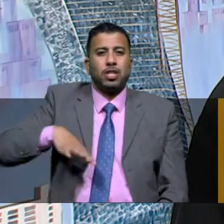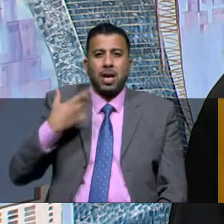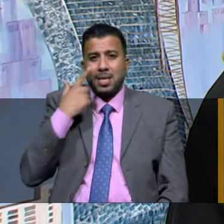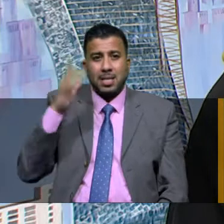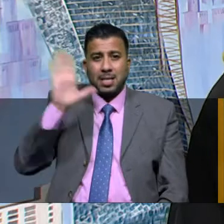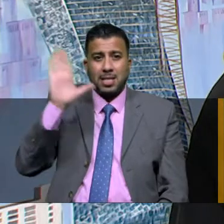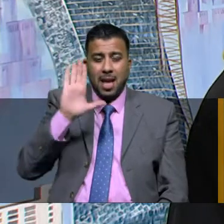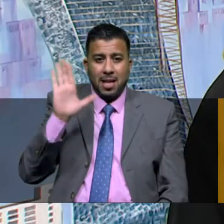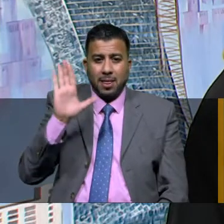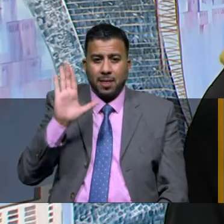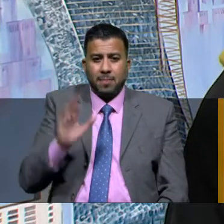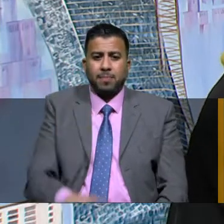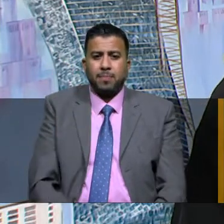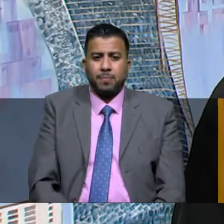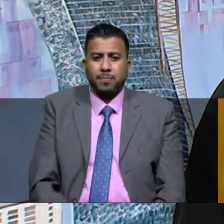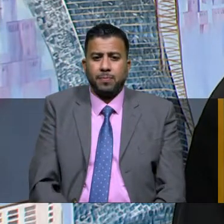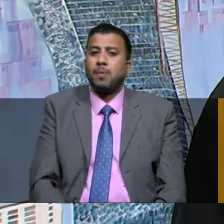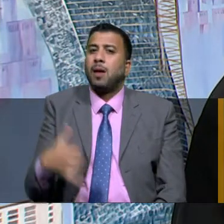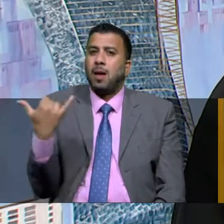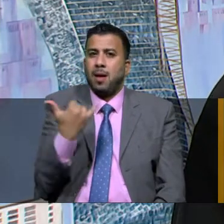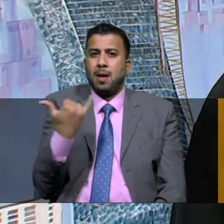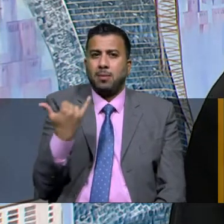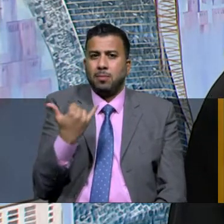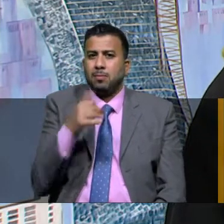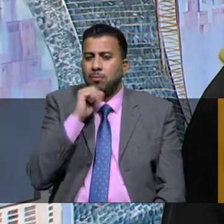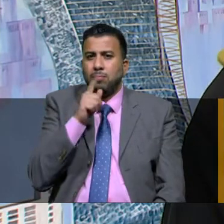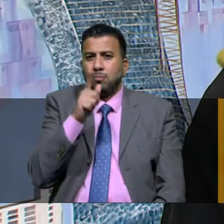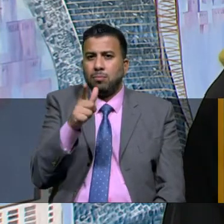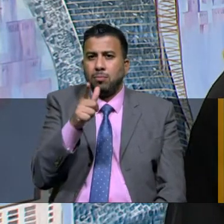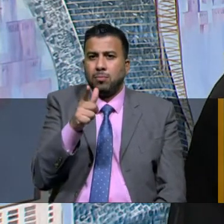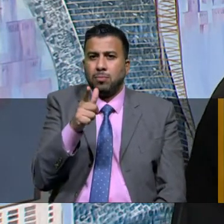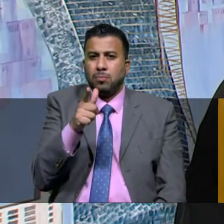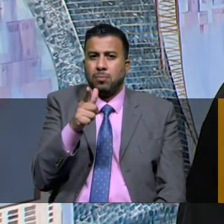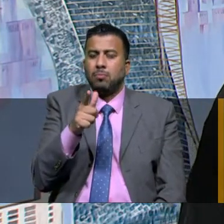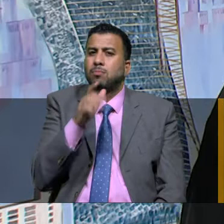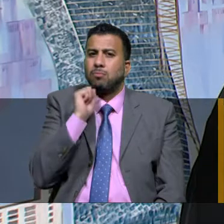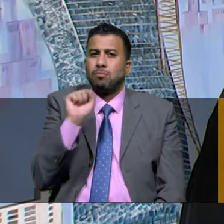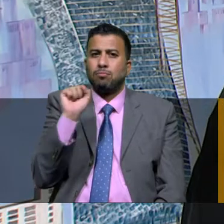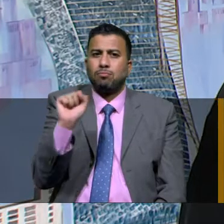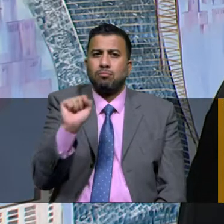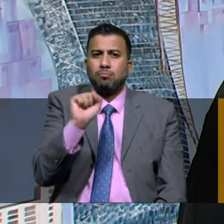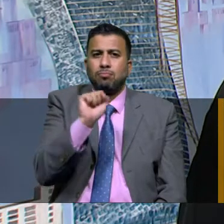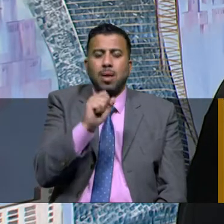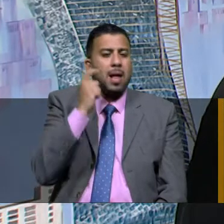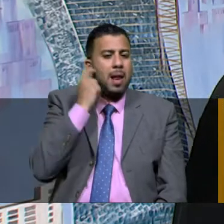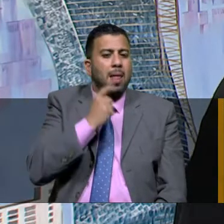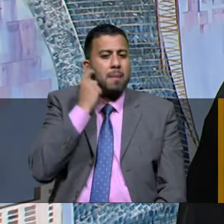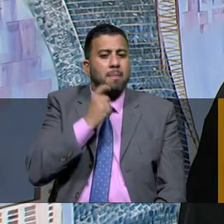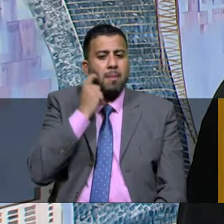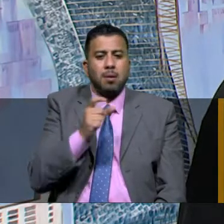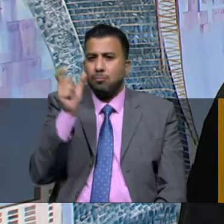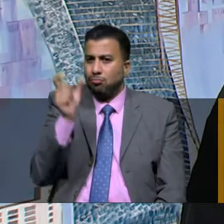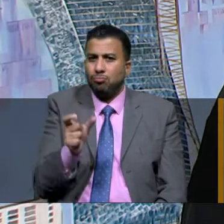احتلت يعني الأهمية في الجدارية. وبعدين في عناصر من الإمارات اللي